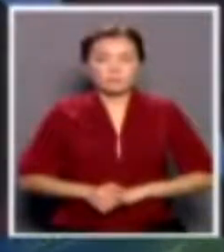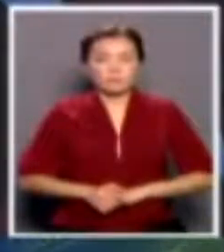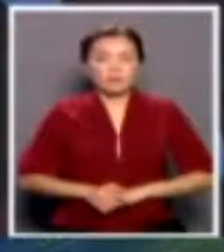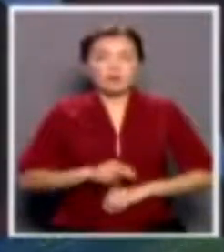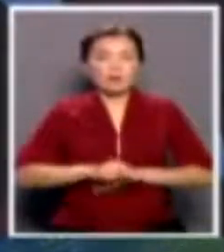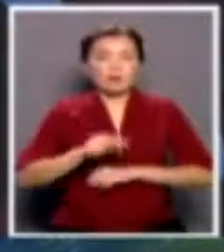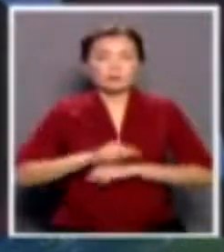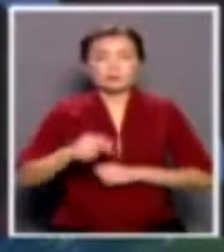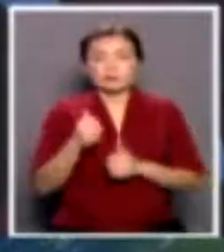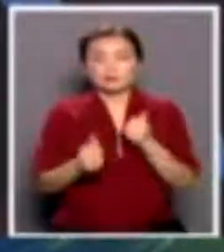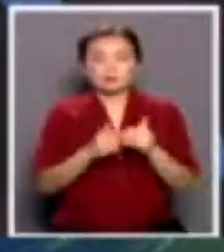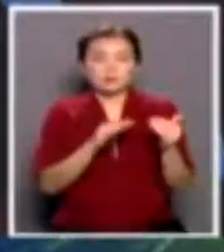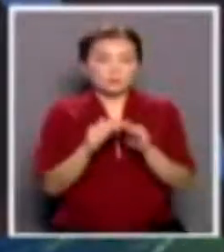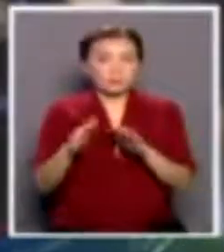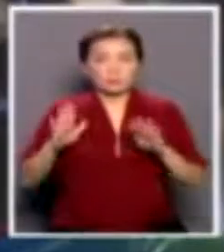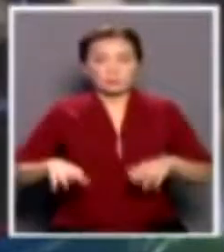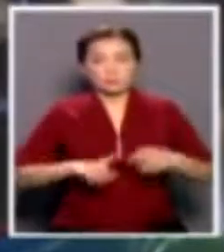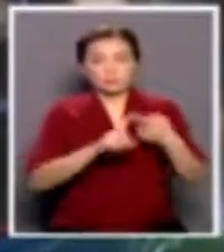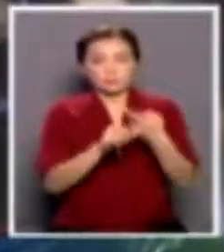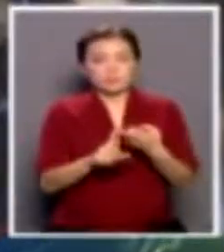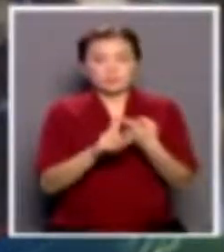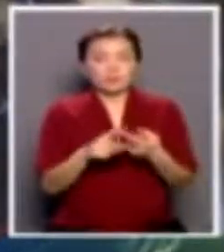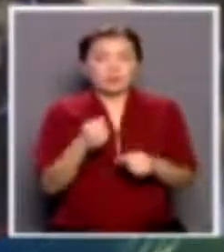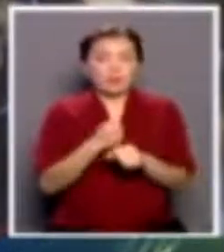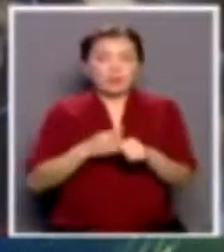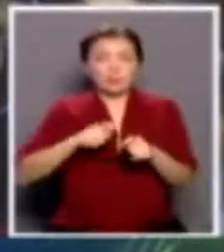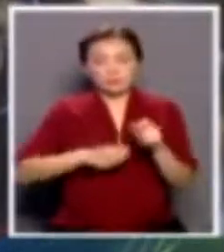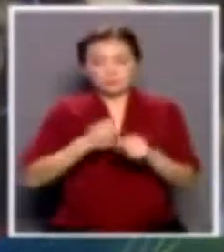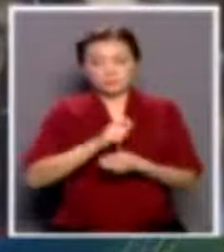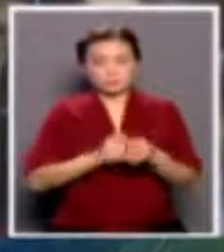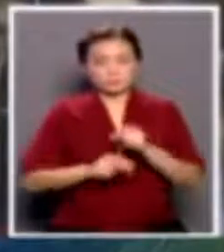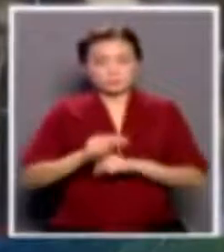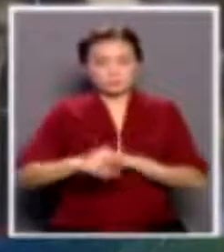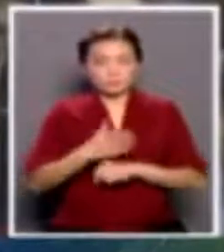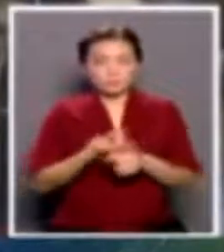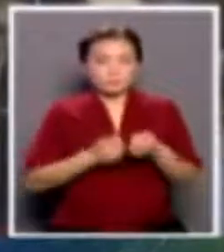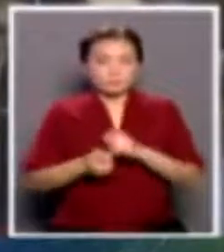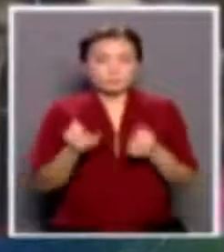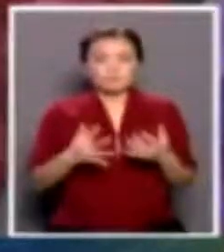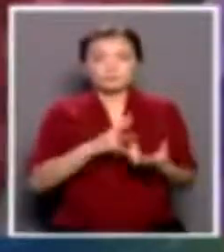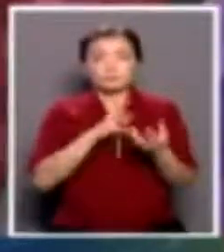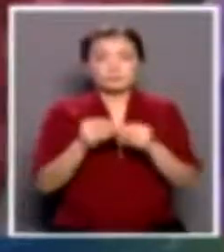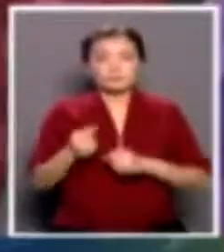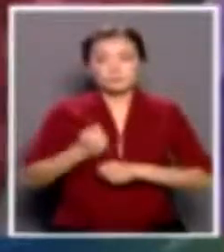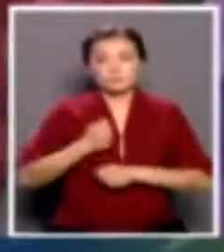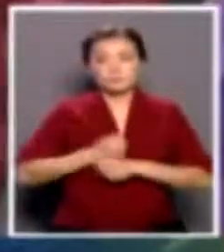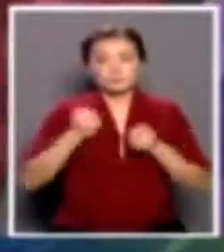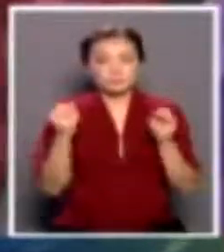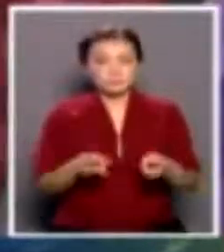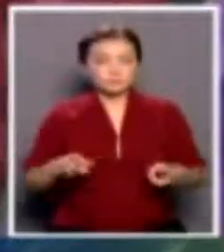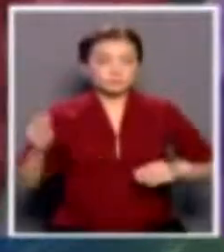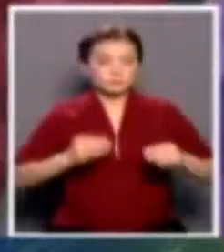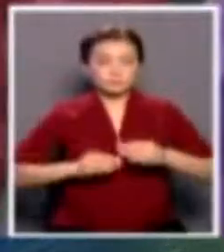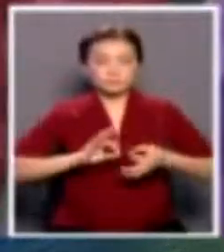Şeberlik saatinde her bir üydün töründe ülülü tırgan doyur qamşının jasalu joldarı, örügü gerekti zatları men onu jasauğa arnalgan